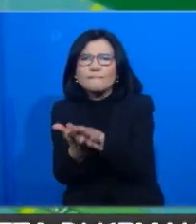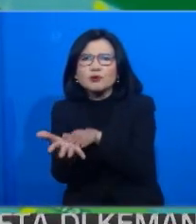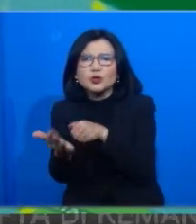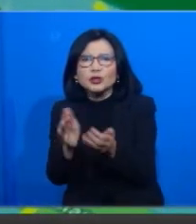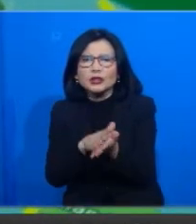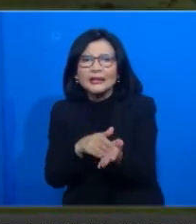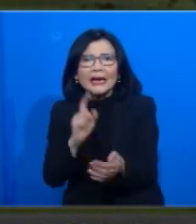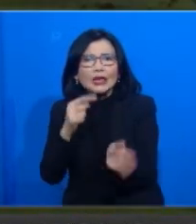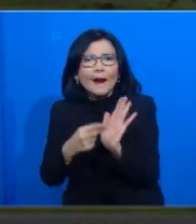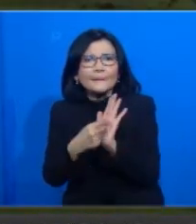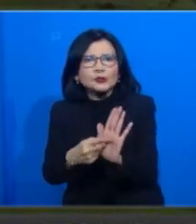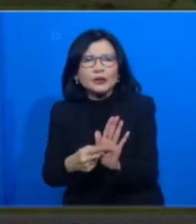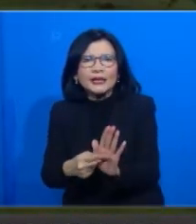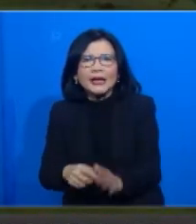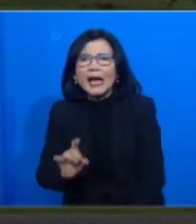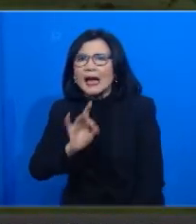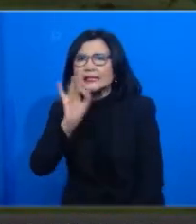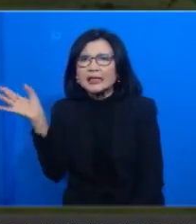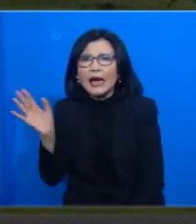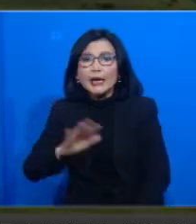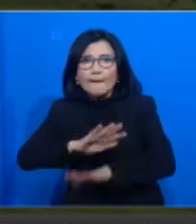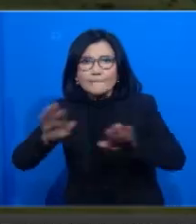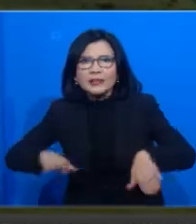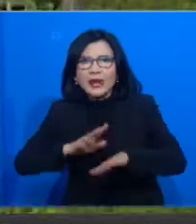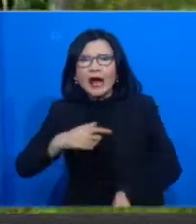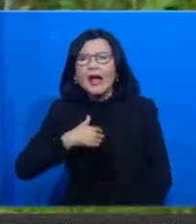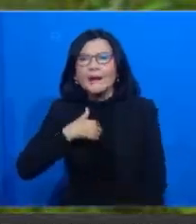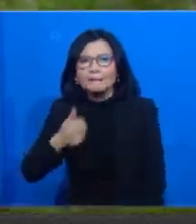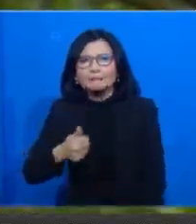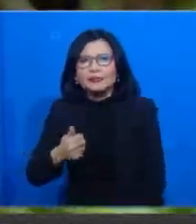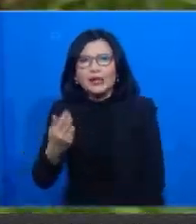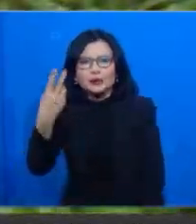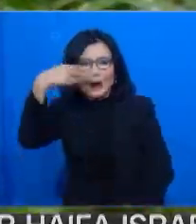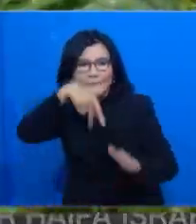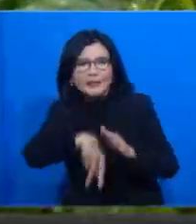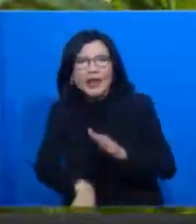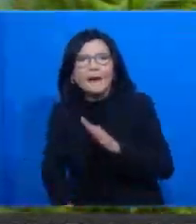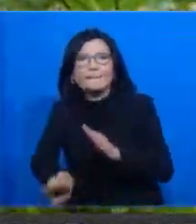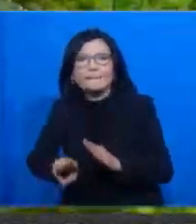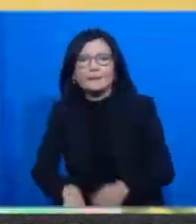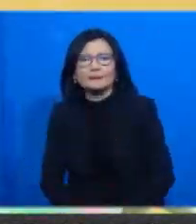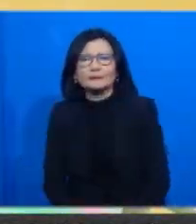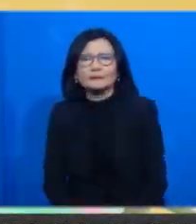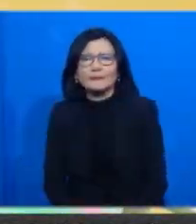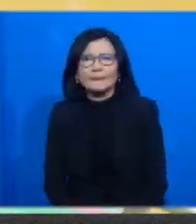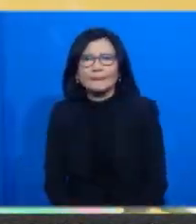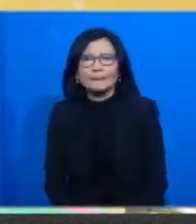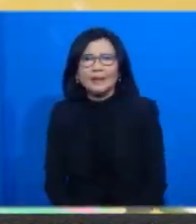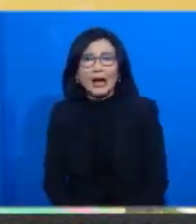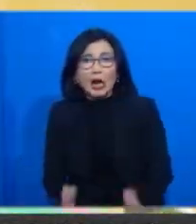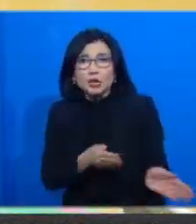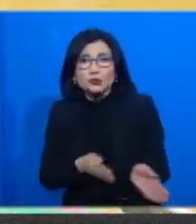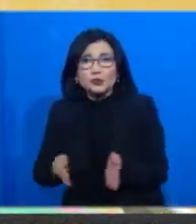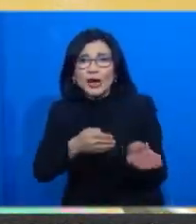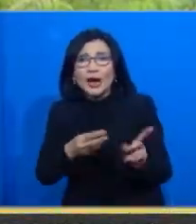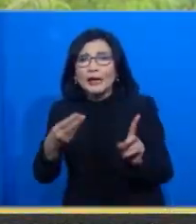Ini menandakan bekantan tidak hanya mahir berenang, tetapi juga menyelam. Menyusuri aliran Sungai Barito,